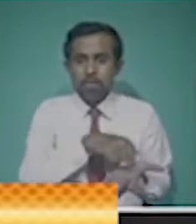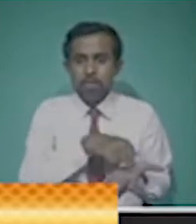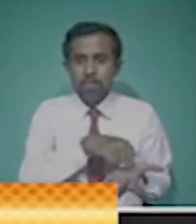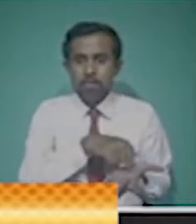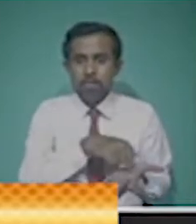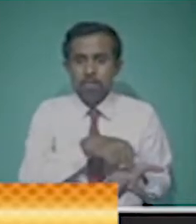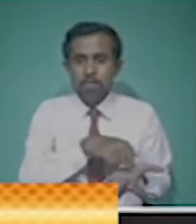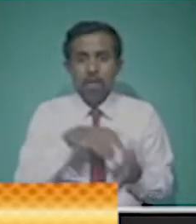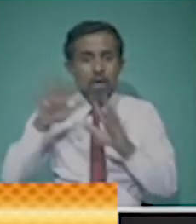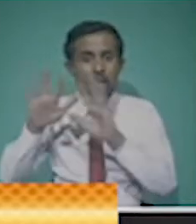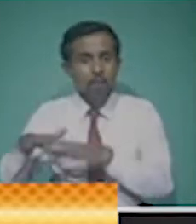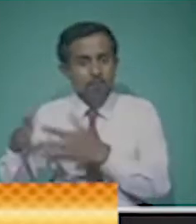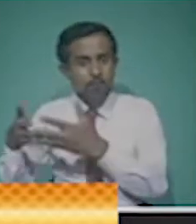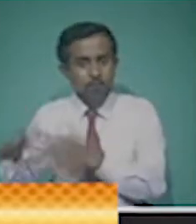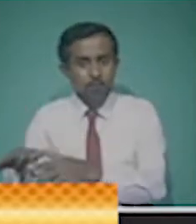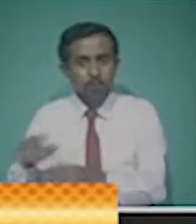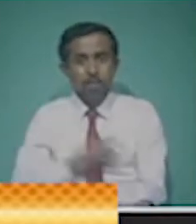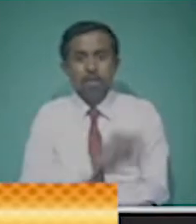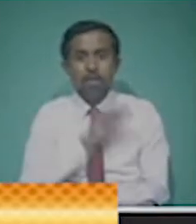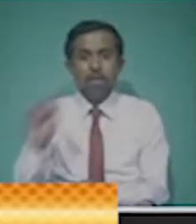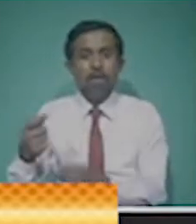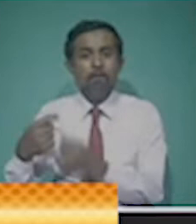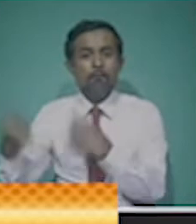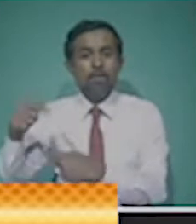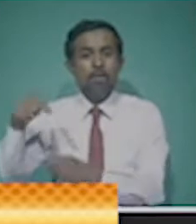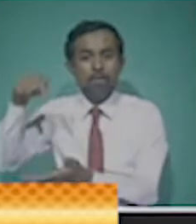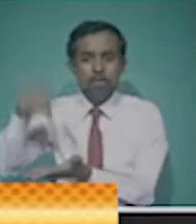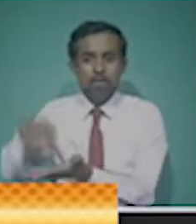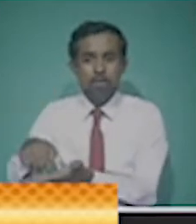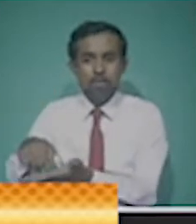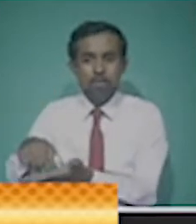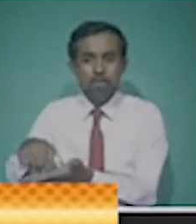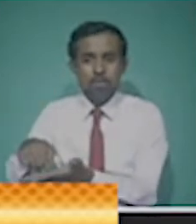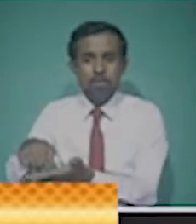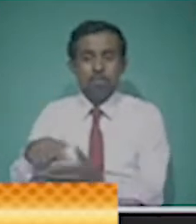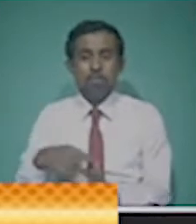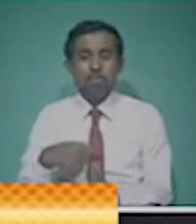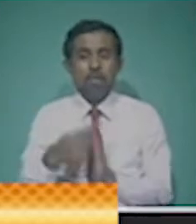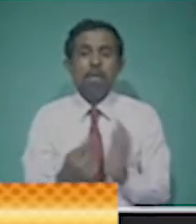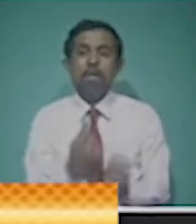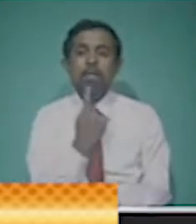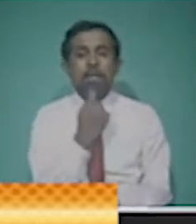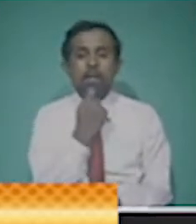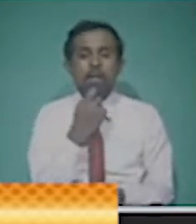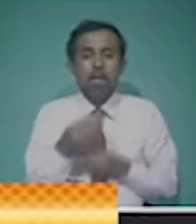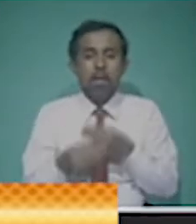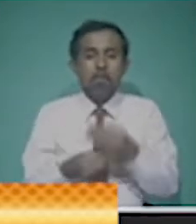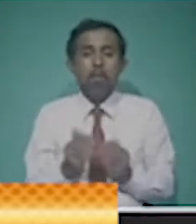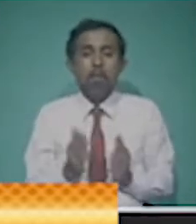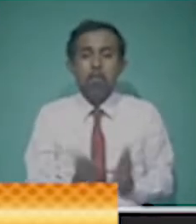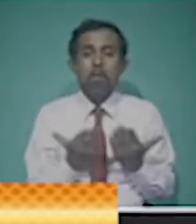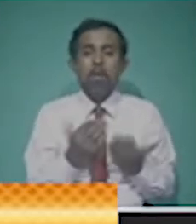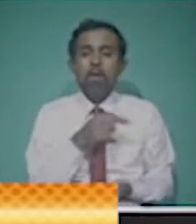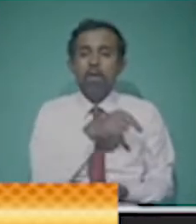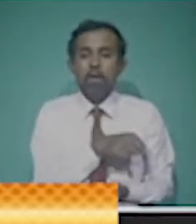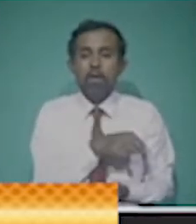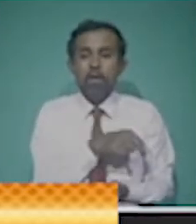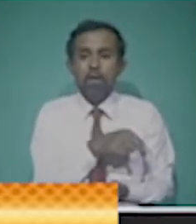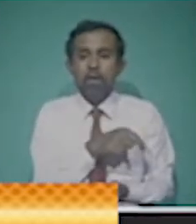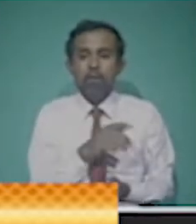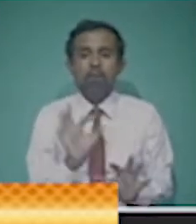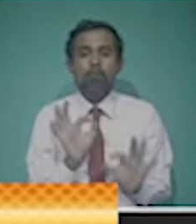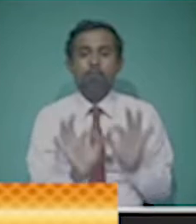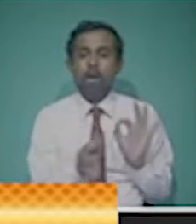padangan tenat, awasan eh, ekagi ille vikiran tenat kuda tienwa, deng mesatte me te karma te padangan tenat samai, abu